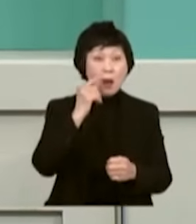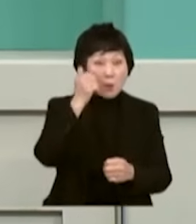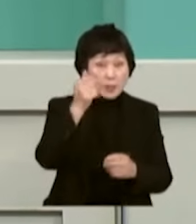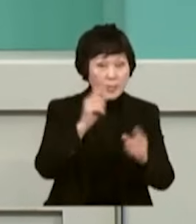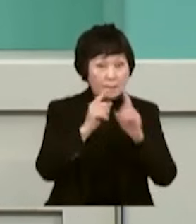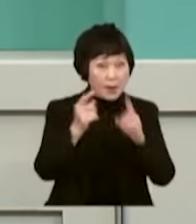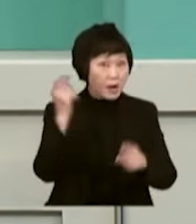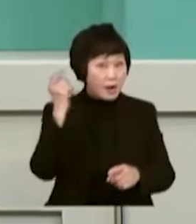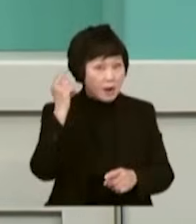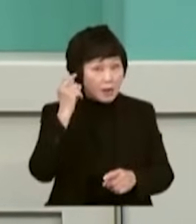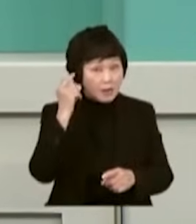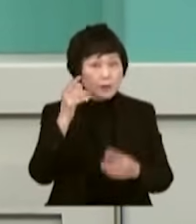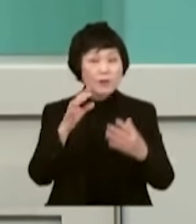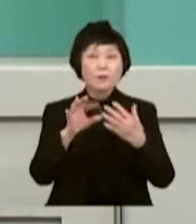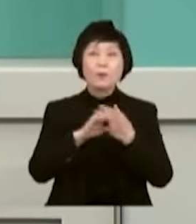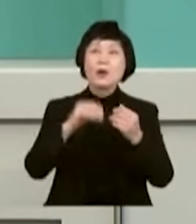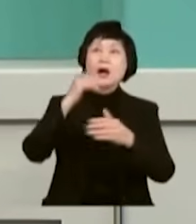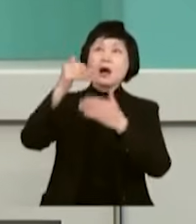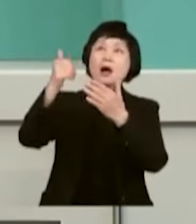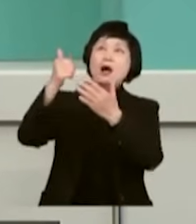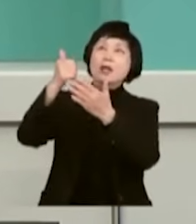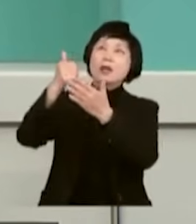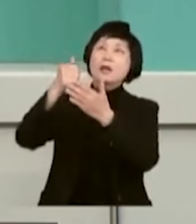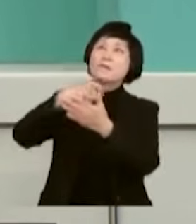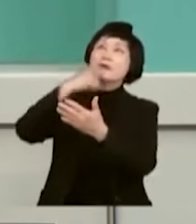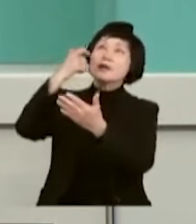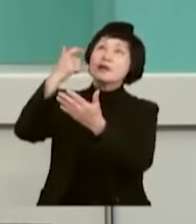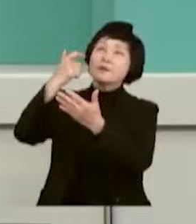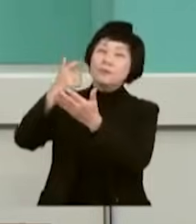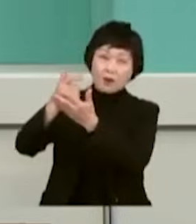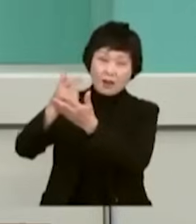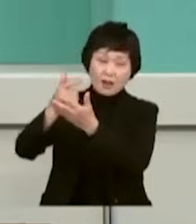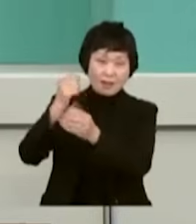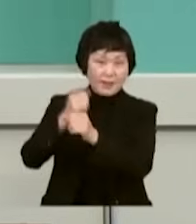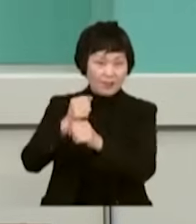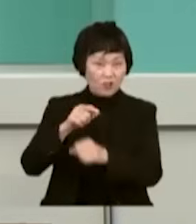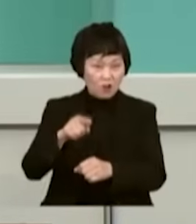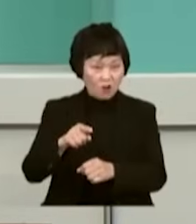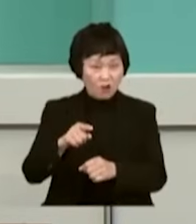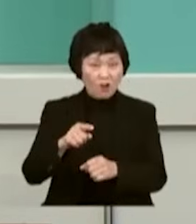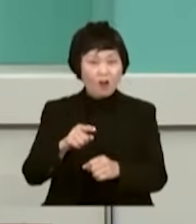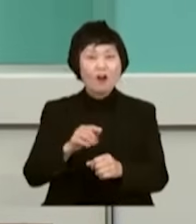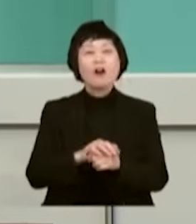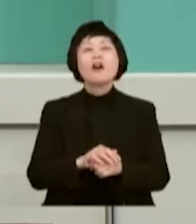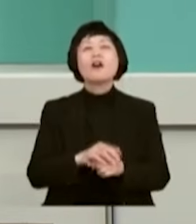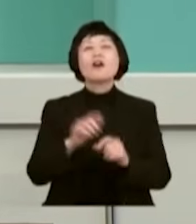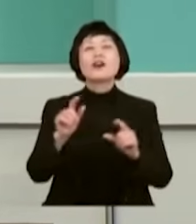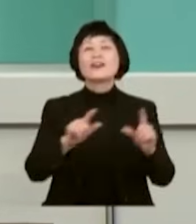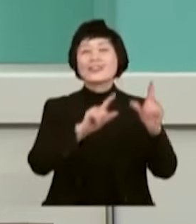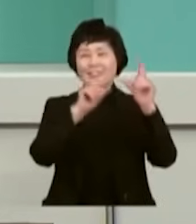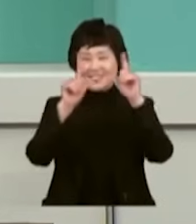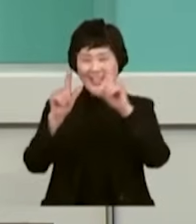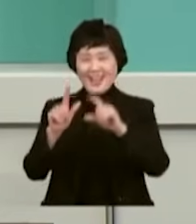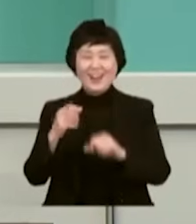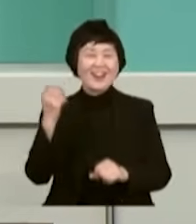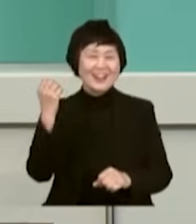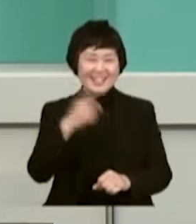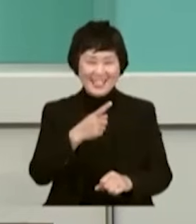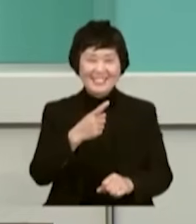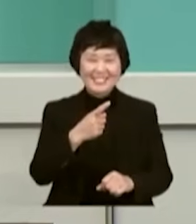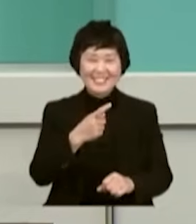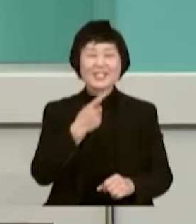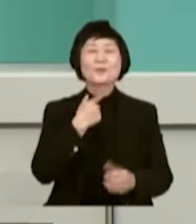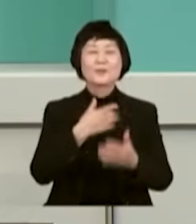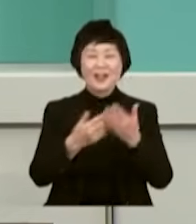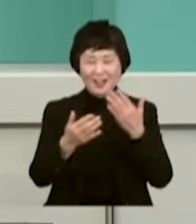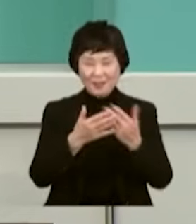하고 계시잖아요. 하나님을 감동시키는 기도, 하나님을 감동시키는 전도로 아, 그 생활을 다시 한번 맛보면서 저도